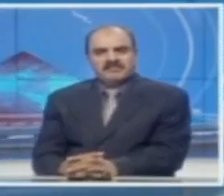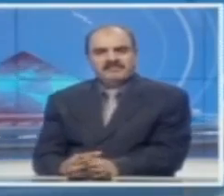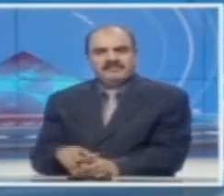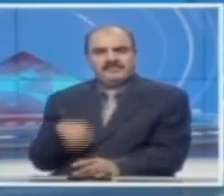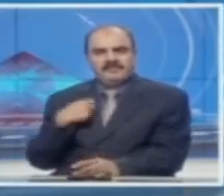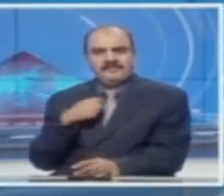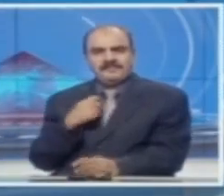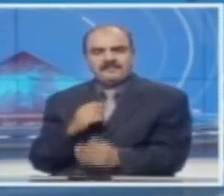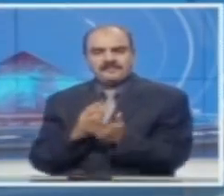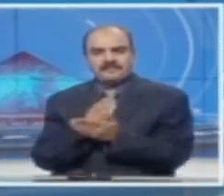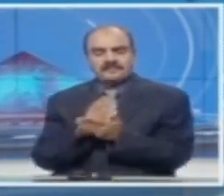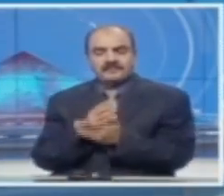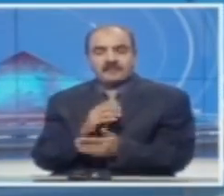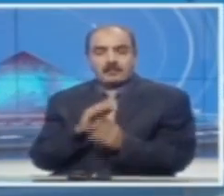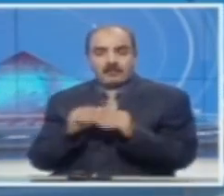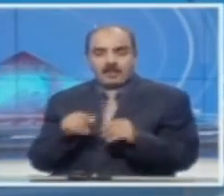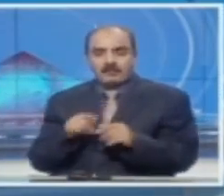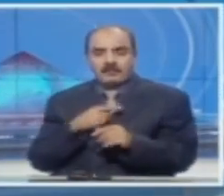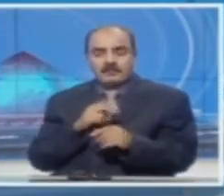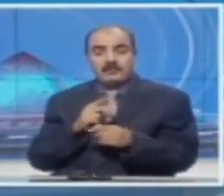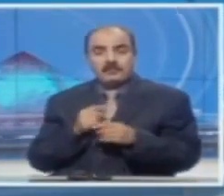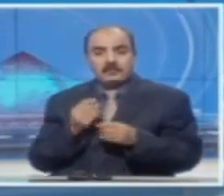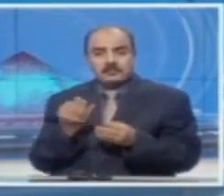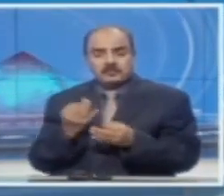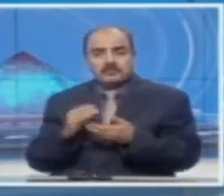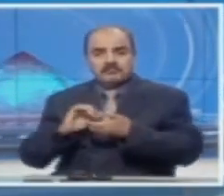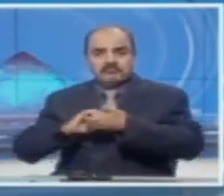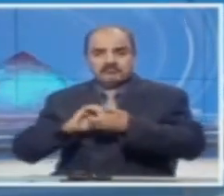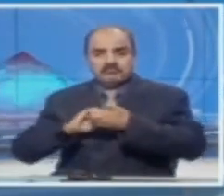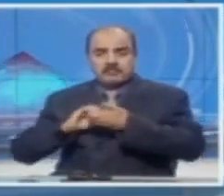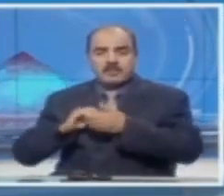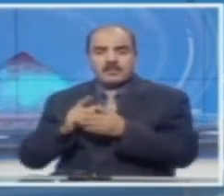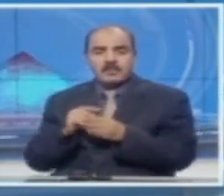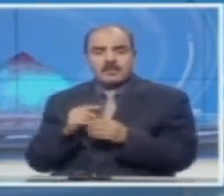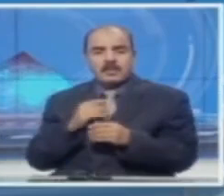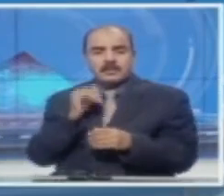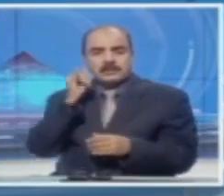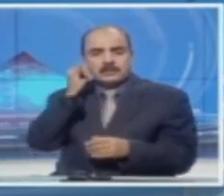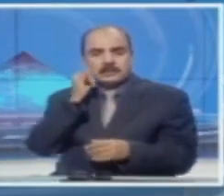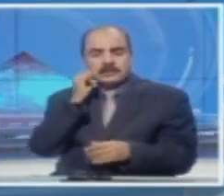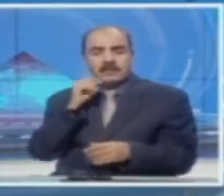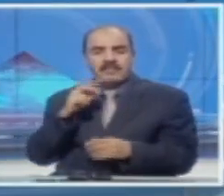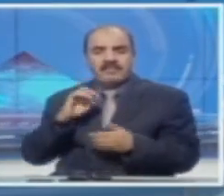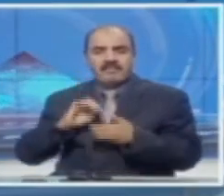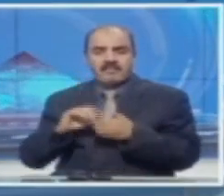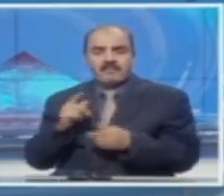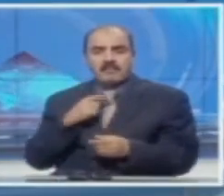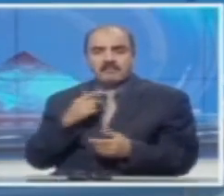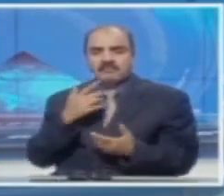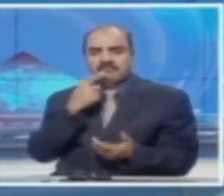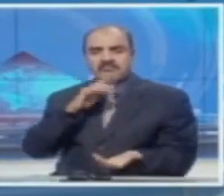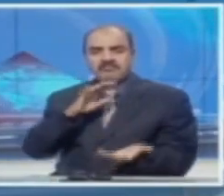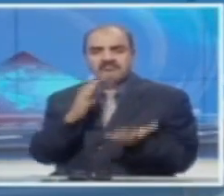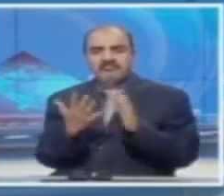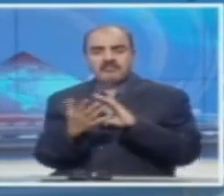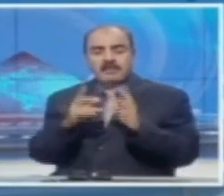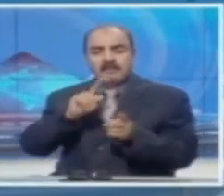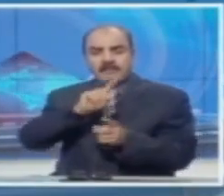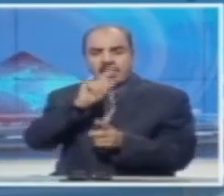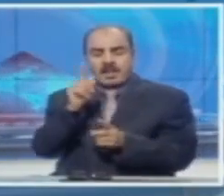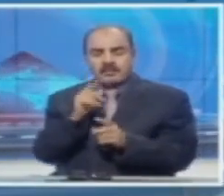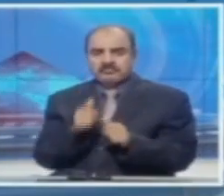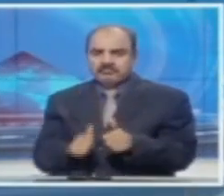أشاد وزير الخارجية سامح شكري بمستوى التعاون بين مصر وسكرتارية الاتفاقية الإطارية لتغير